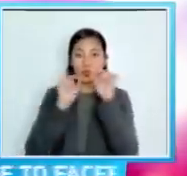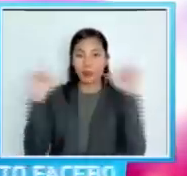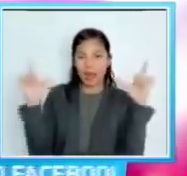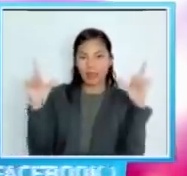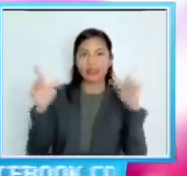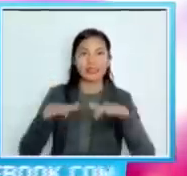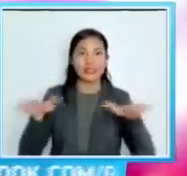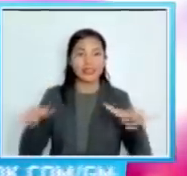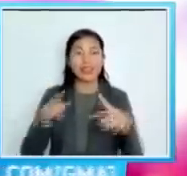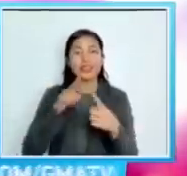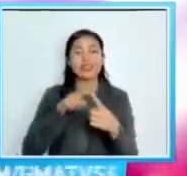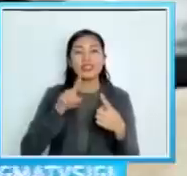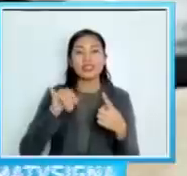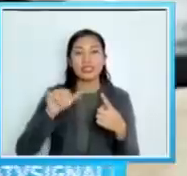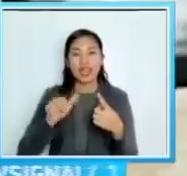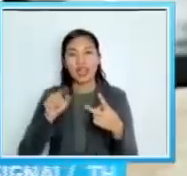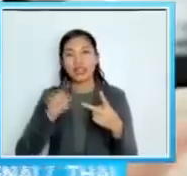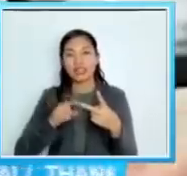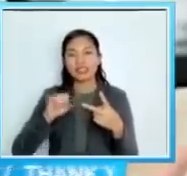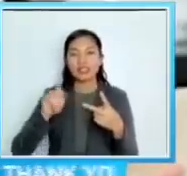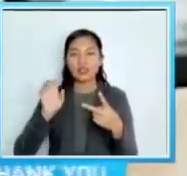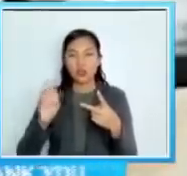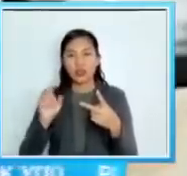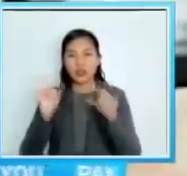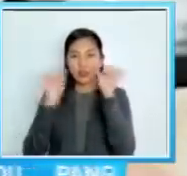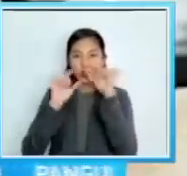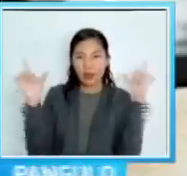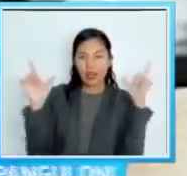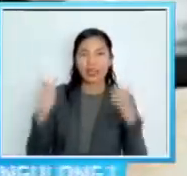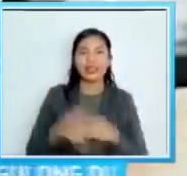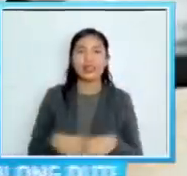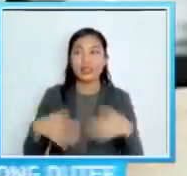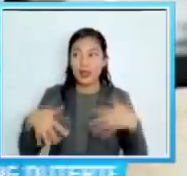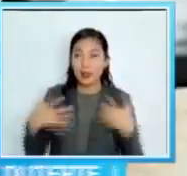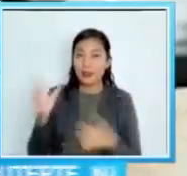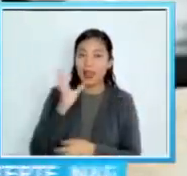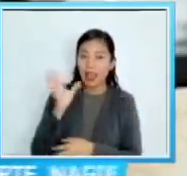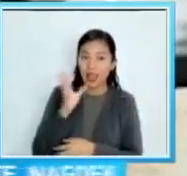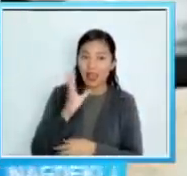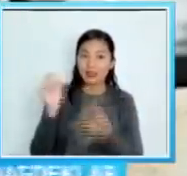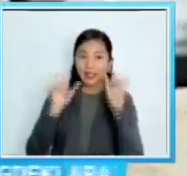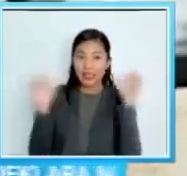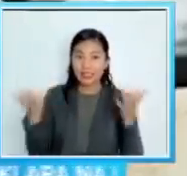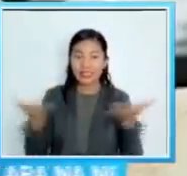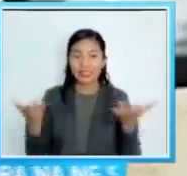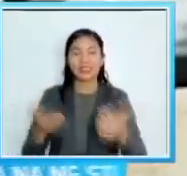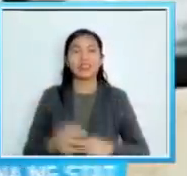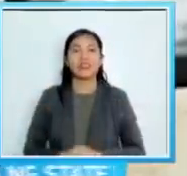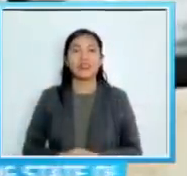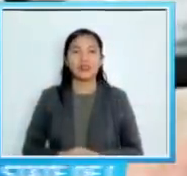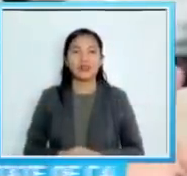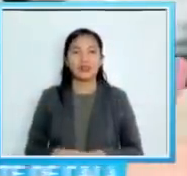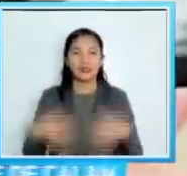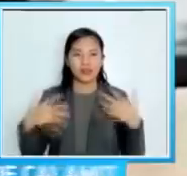Zia at Sixto sa kanilang pag-uwi. Pagka-surprise, sigaw na sigaw si Zia, Mom! Mom! You're here! You're here! So parang feeling nga,